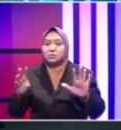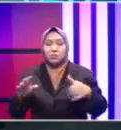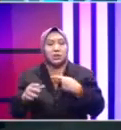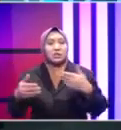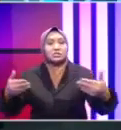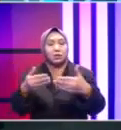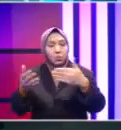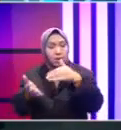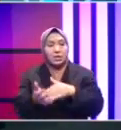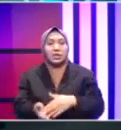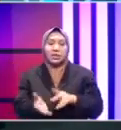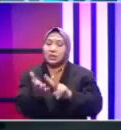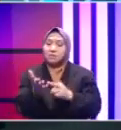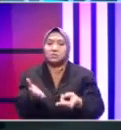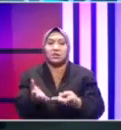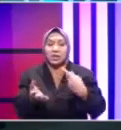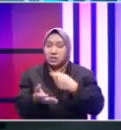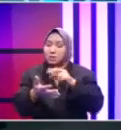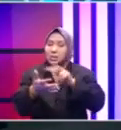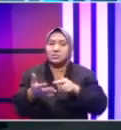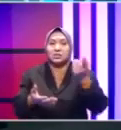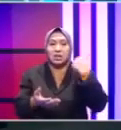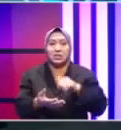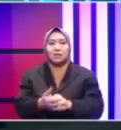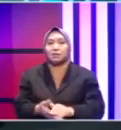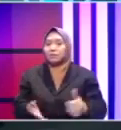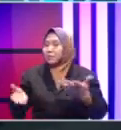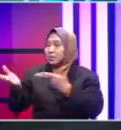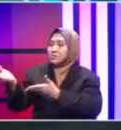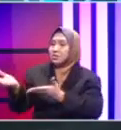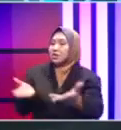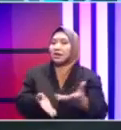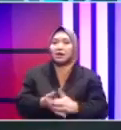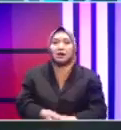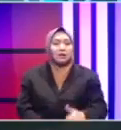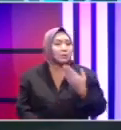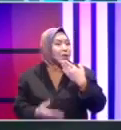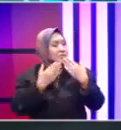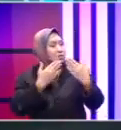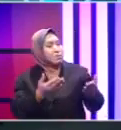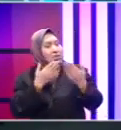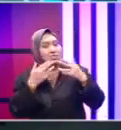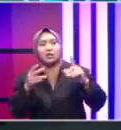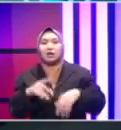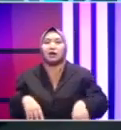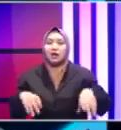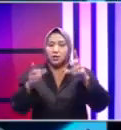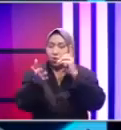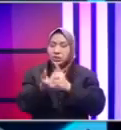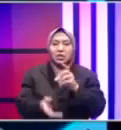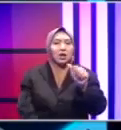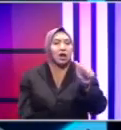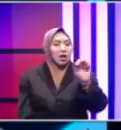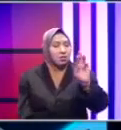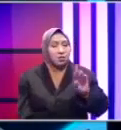kita sambung Sumedang tafsir yang kita bacakan tadi pagi of about Masruroh zach's dokter